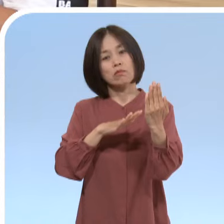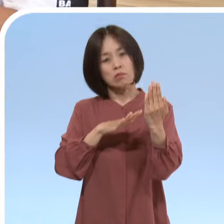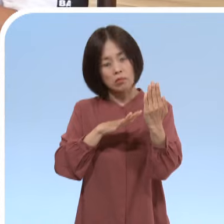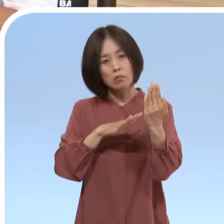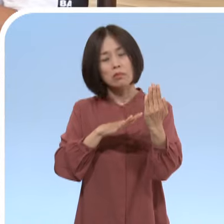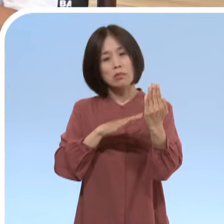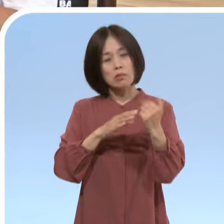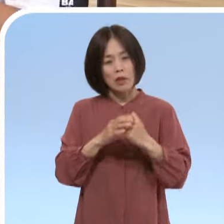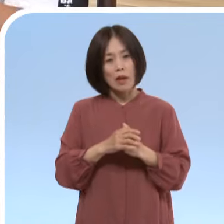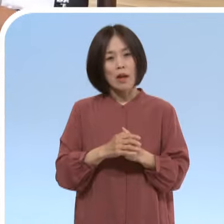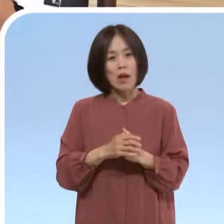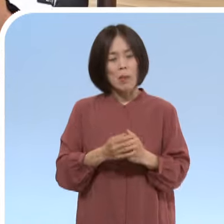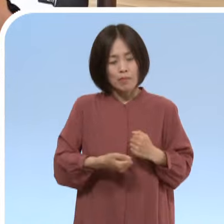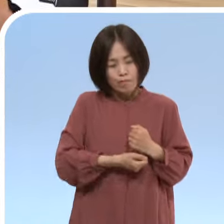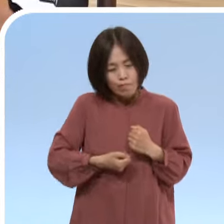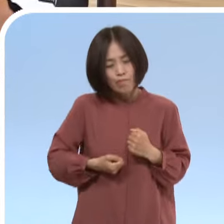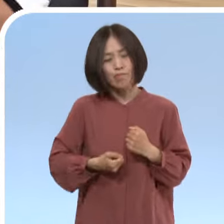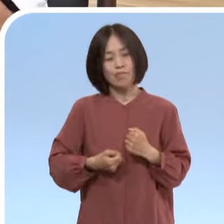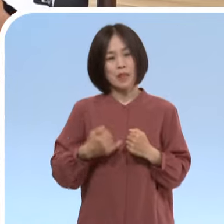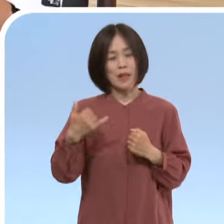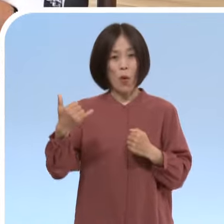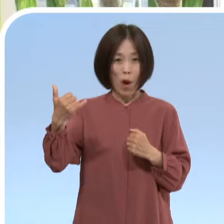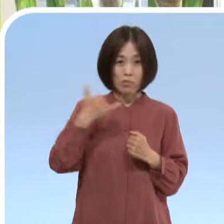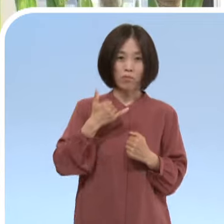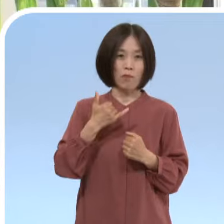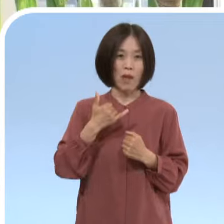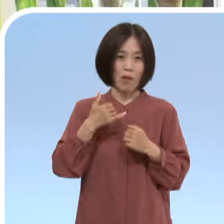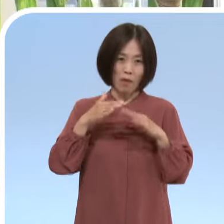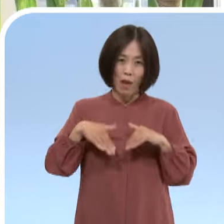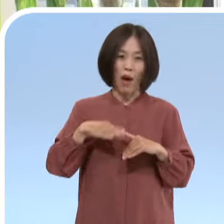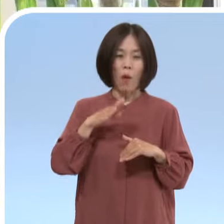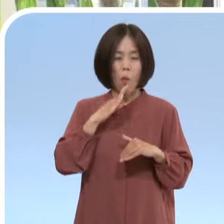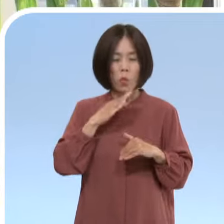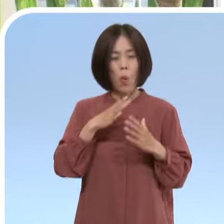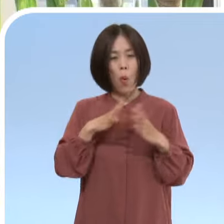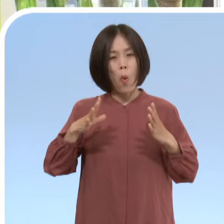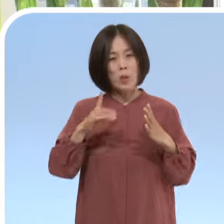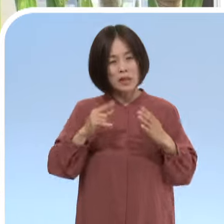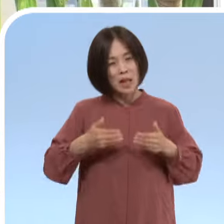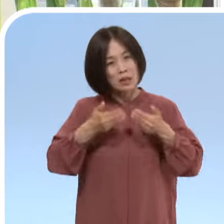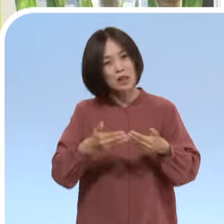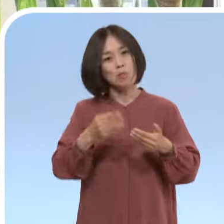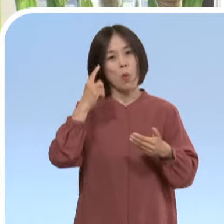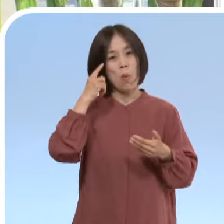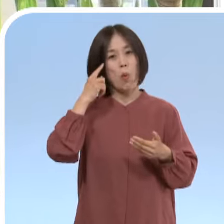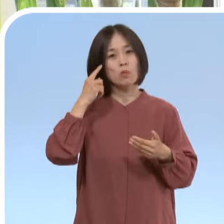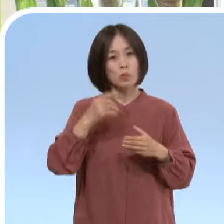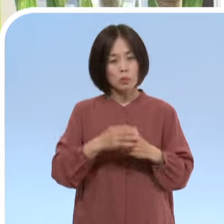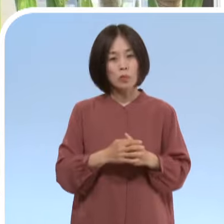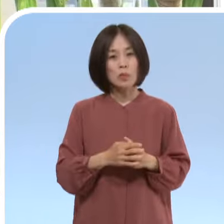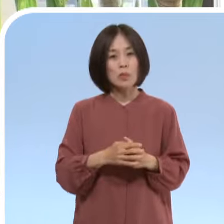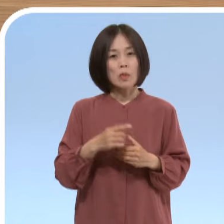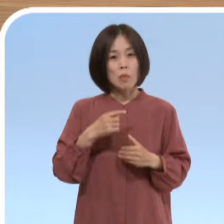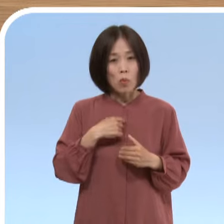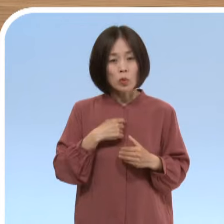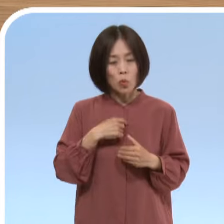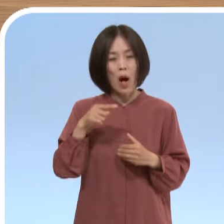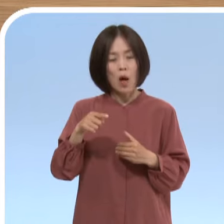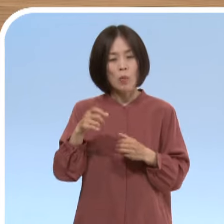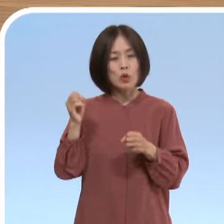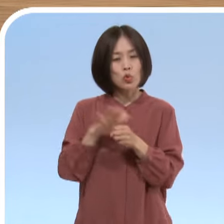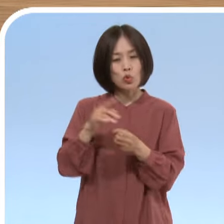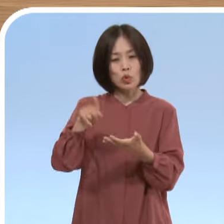ので、それでやっぱりね、勇気振り絞って電話してきて、ね、くれたっていうことはすごく大きな一歩だと思うので、